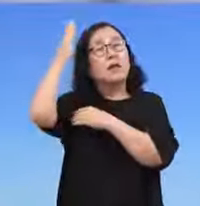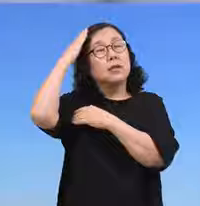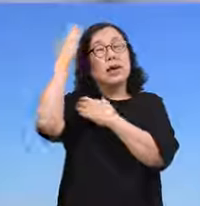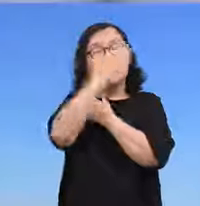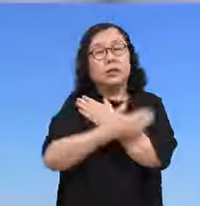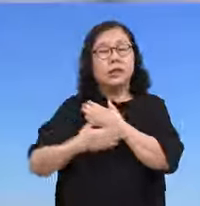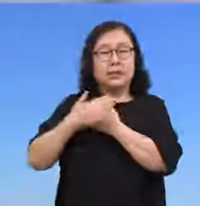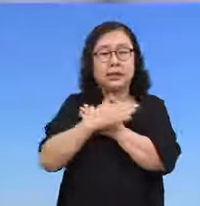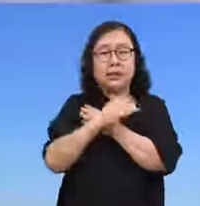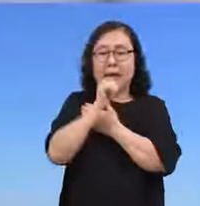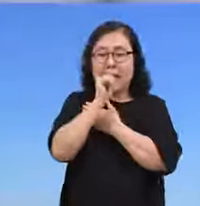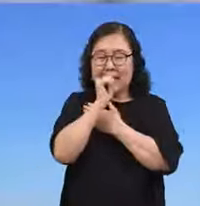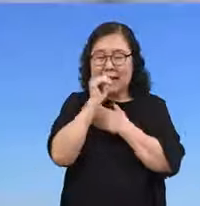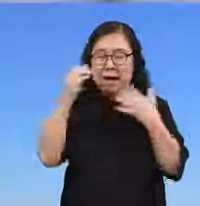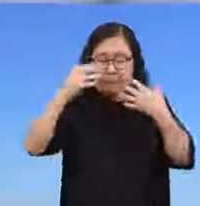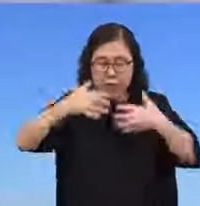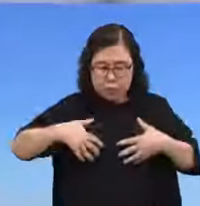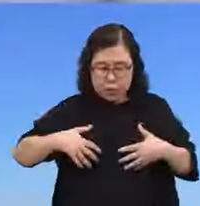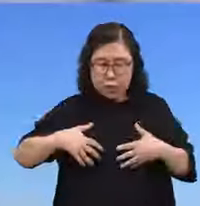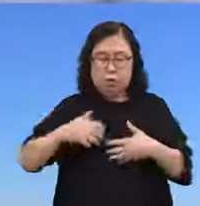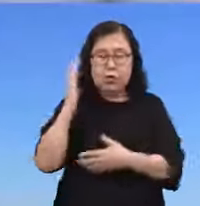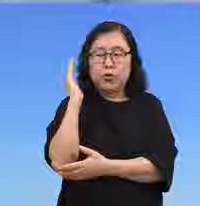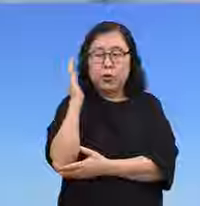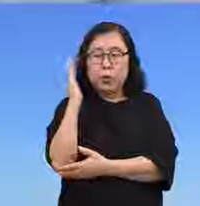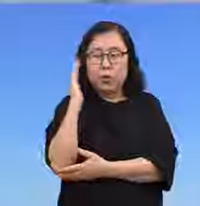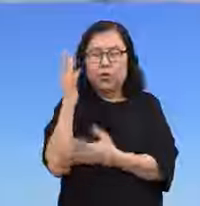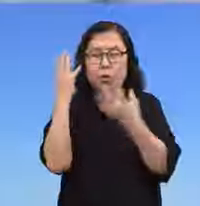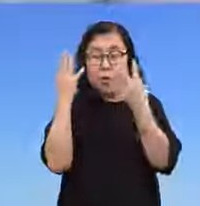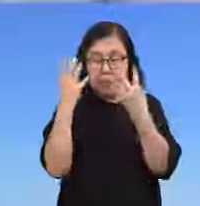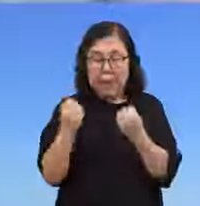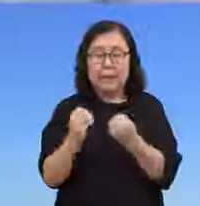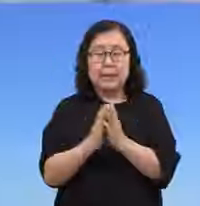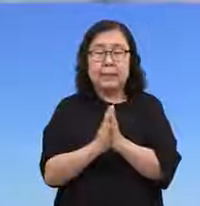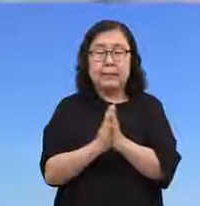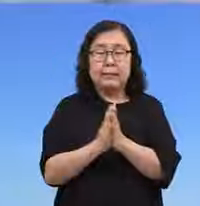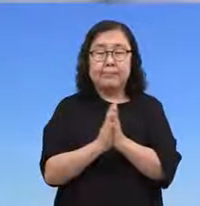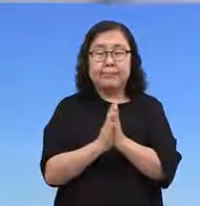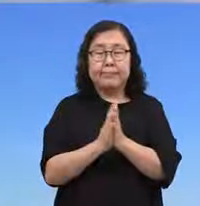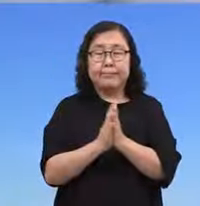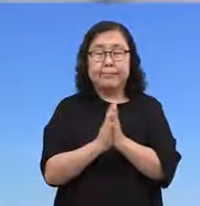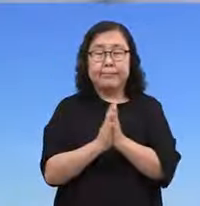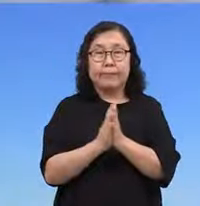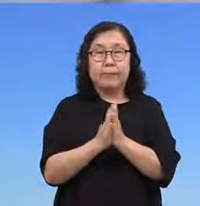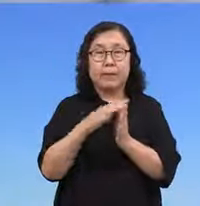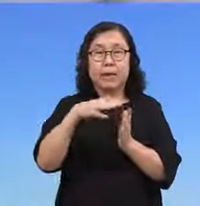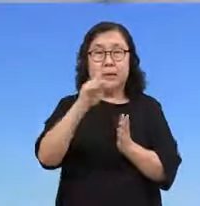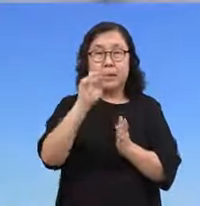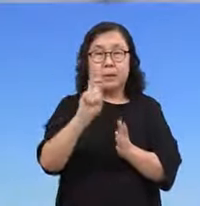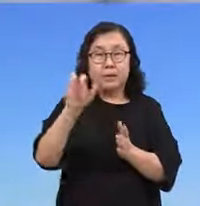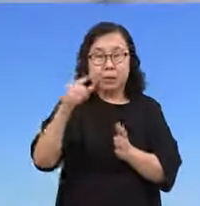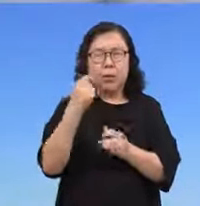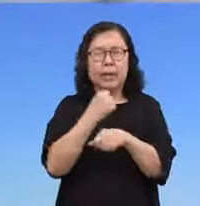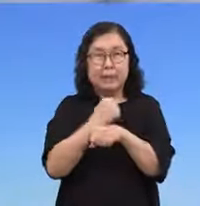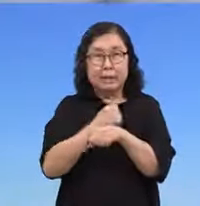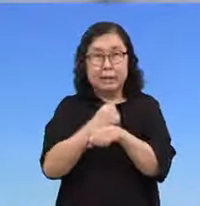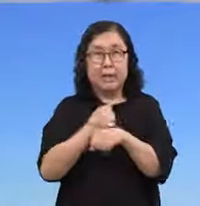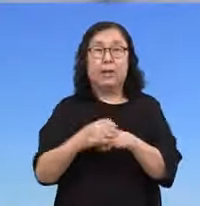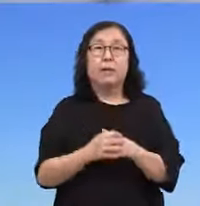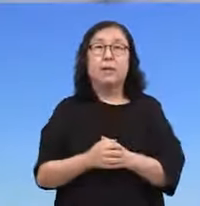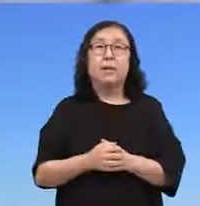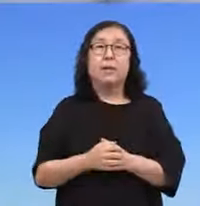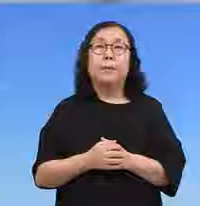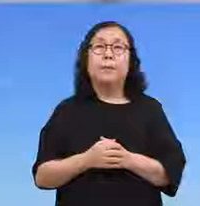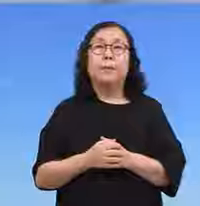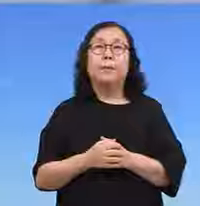했던 전신갑주 시리즈를 참고를 많이 했습니다. 그래서 이제 거기서 필요한 것들도 많이 이제 이번에 재인용을 아마 하게 될